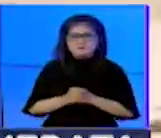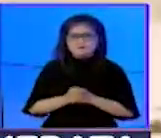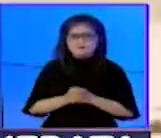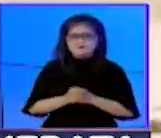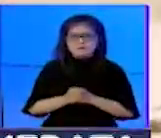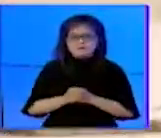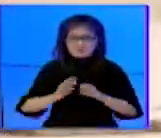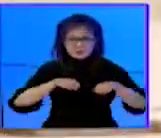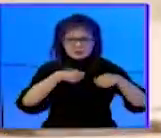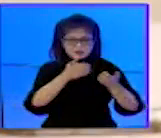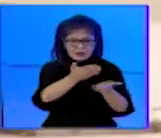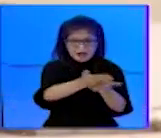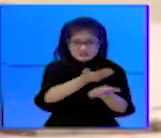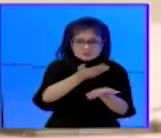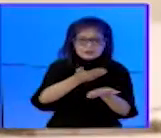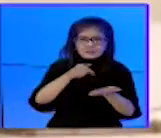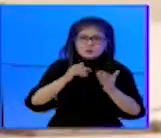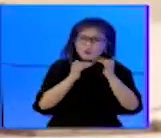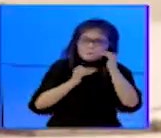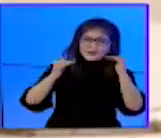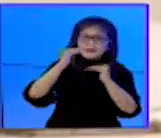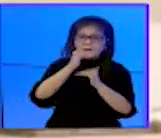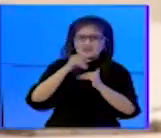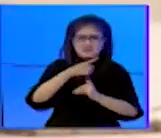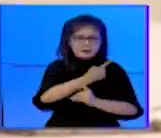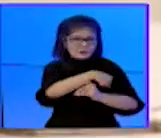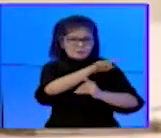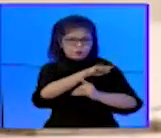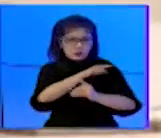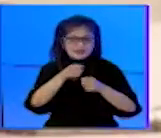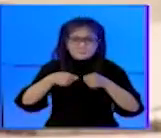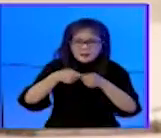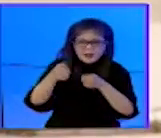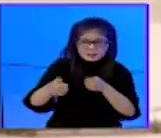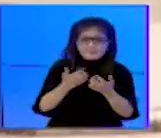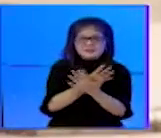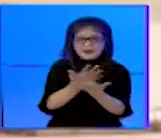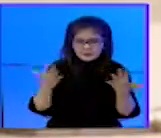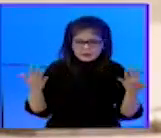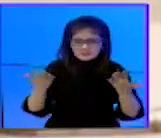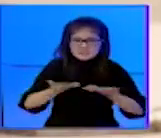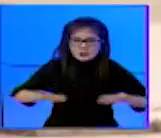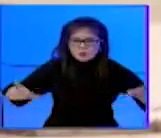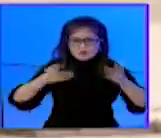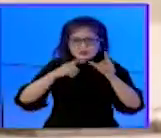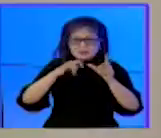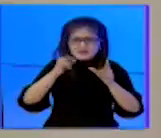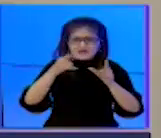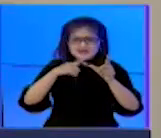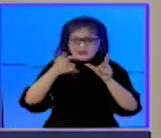Pemberian subsidi gaji tentu untuk meningkatkan daya beli masyarakat di tengah ancaman resesi ekonomi akibat